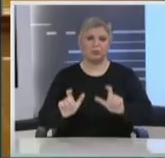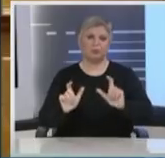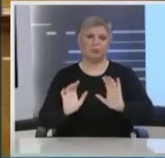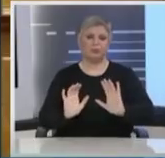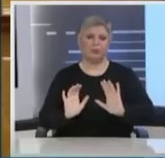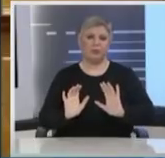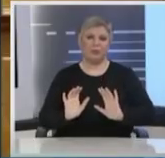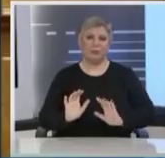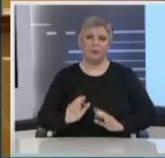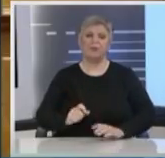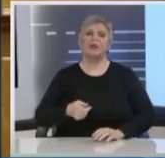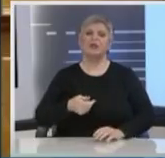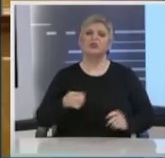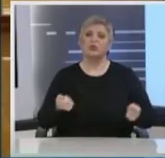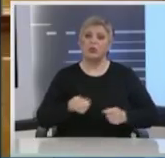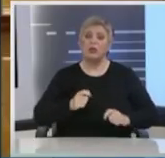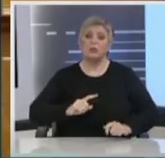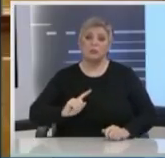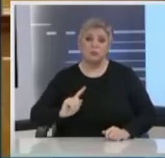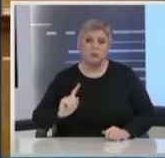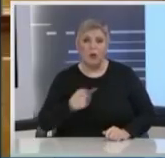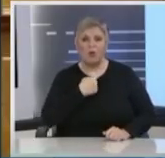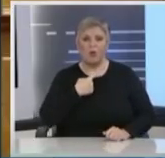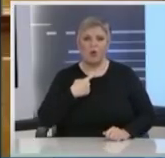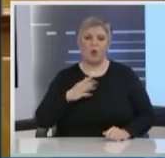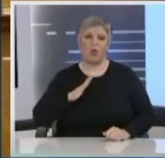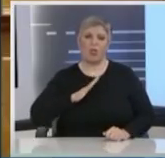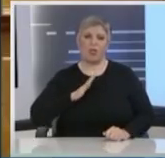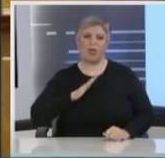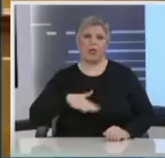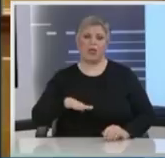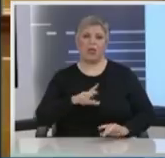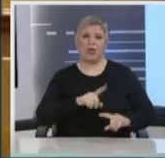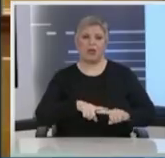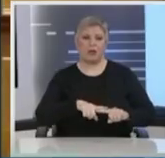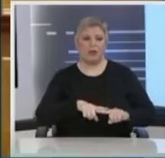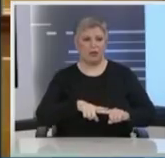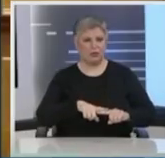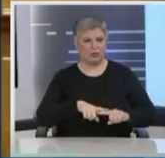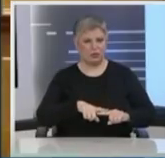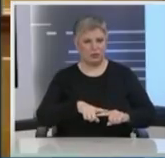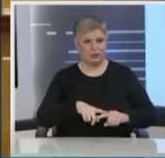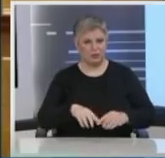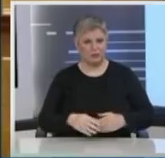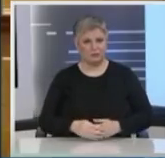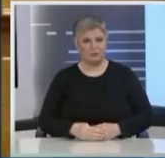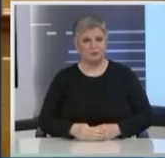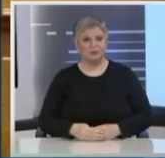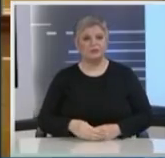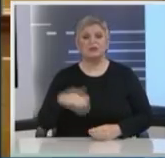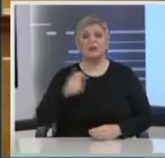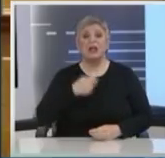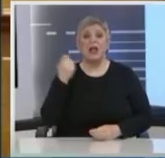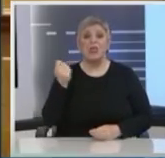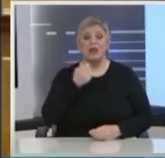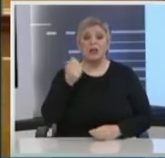κάνουμε αυτό όλοι οι Έλληνες. Το κάνουμε ανεξαρτήτως κόμματος. Τα εθνικά θέματα θα